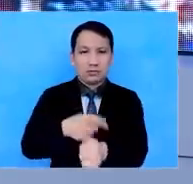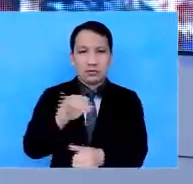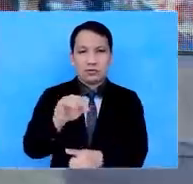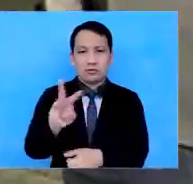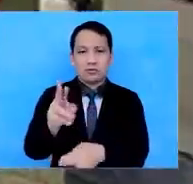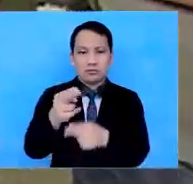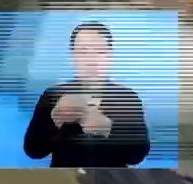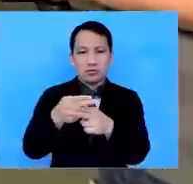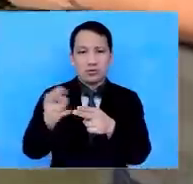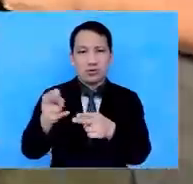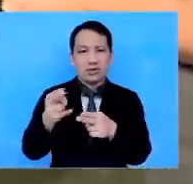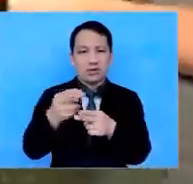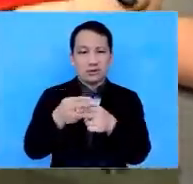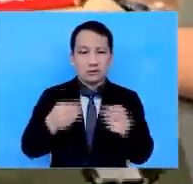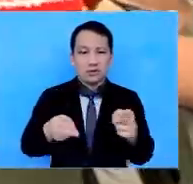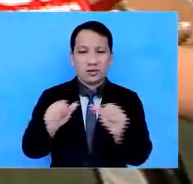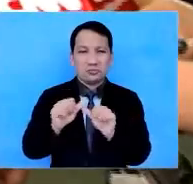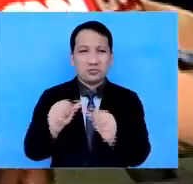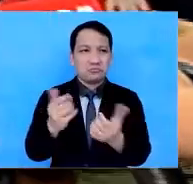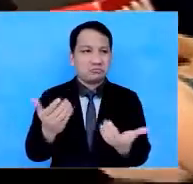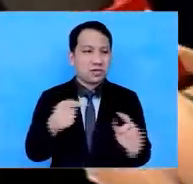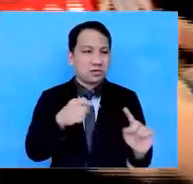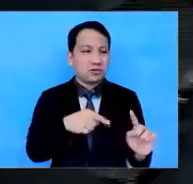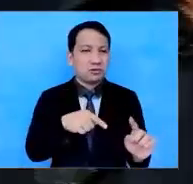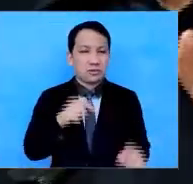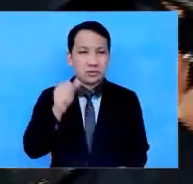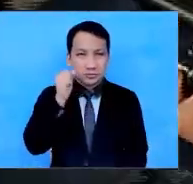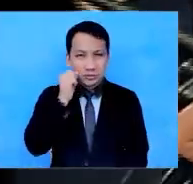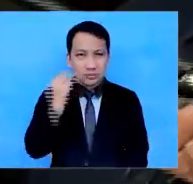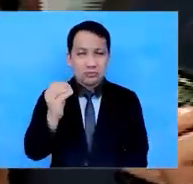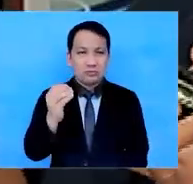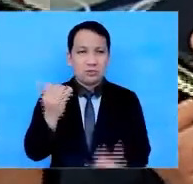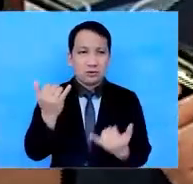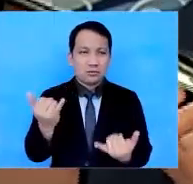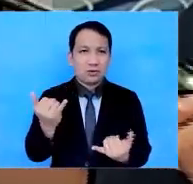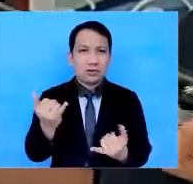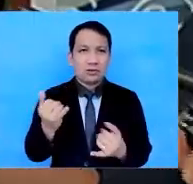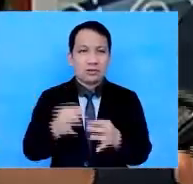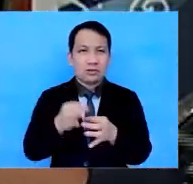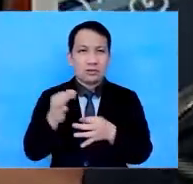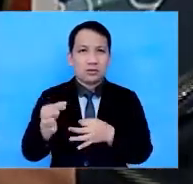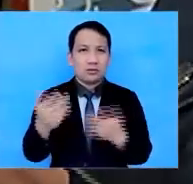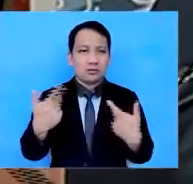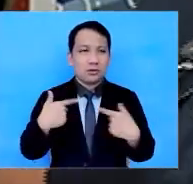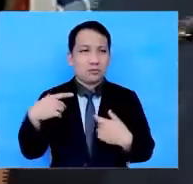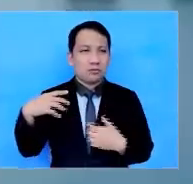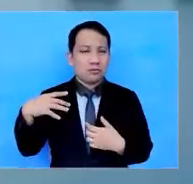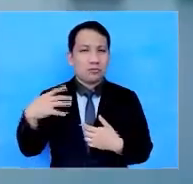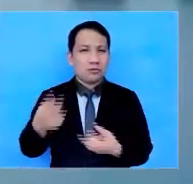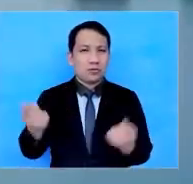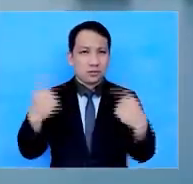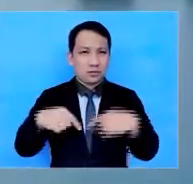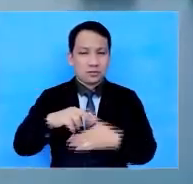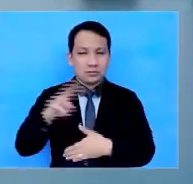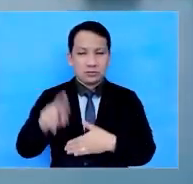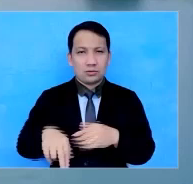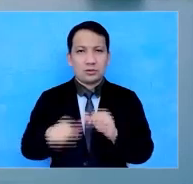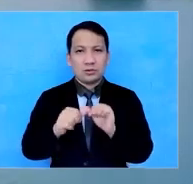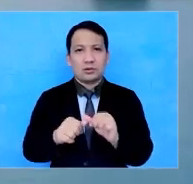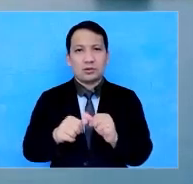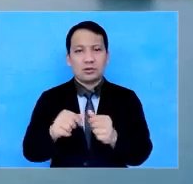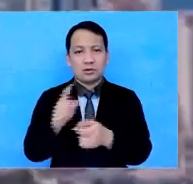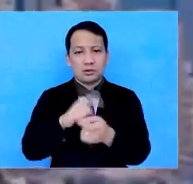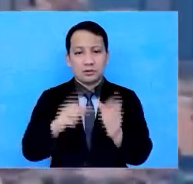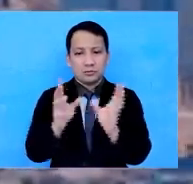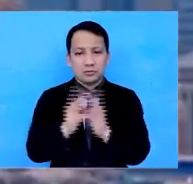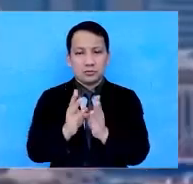Kuwait. Ayon kay DMW Secretary Susan Ople, epektibo ang ban habang iniintay ang magiging resulta ng nakatakdang bilateral